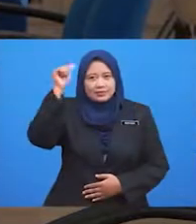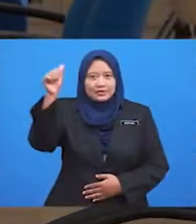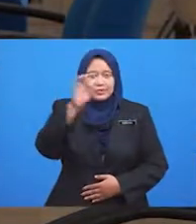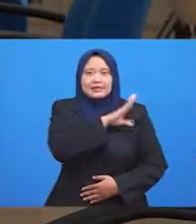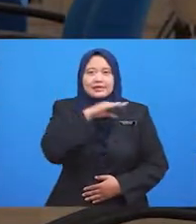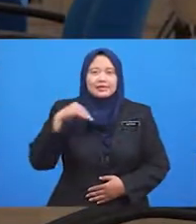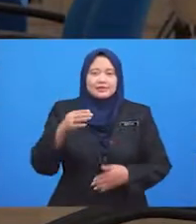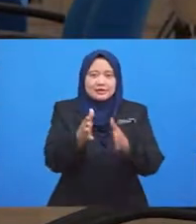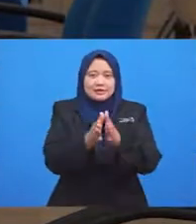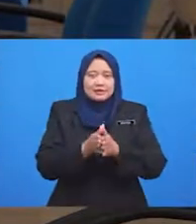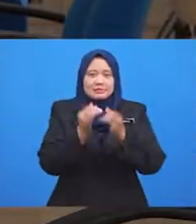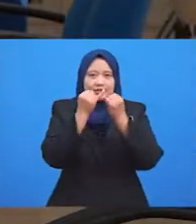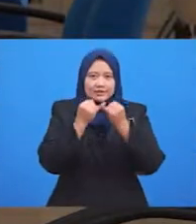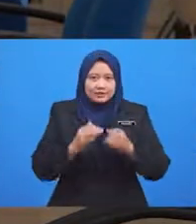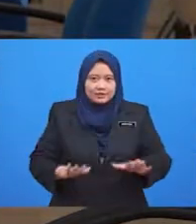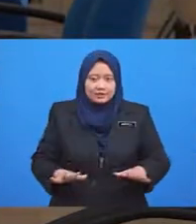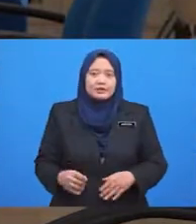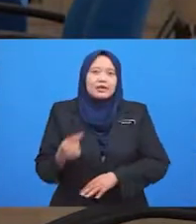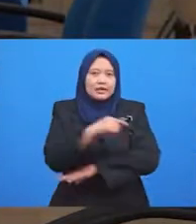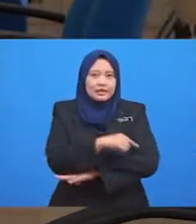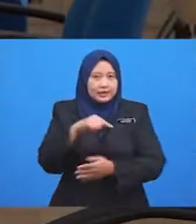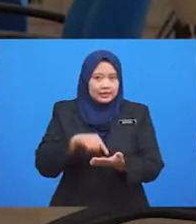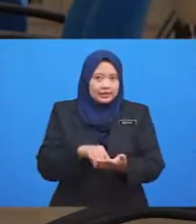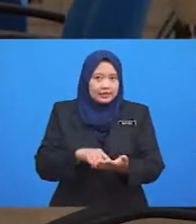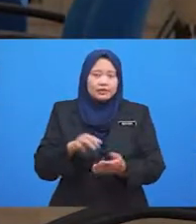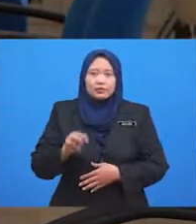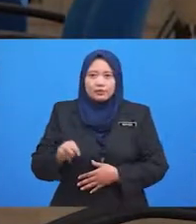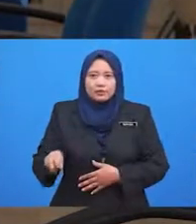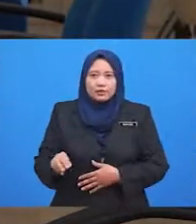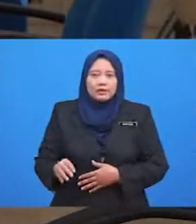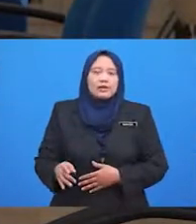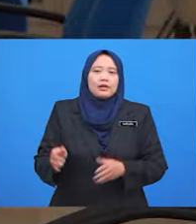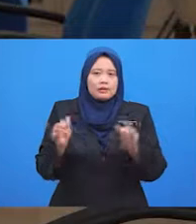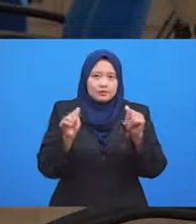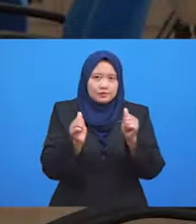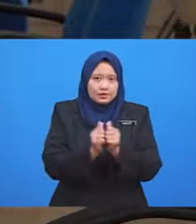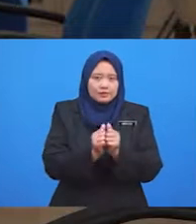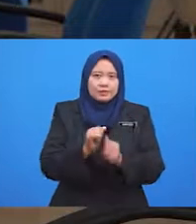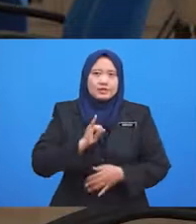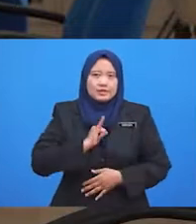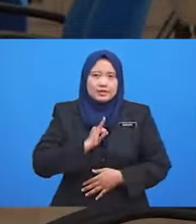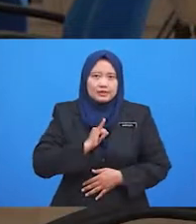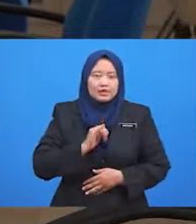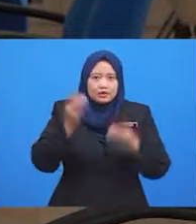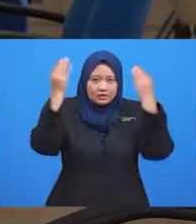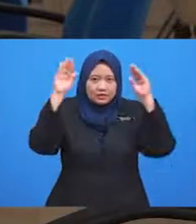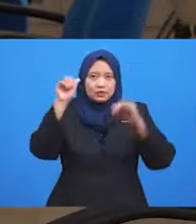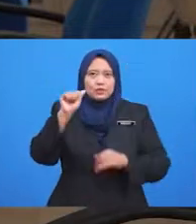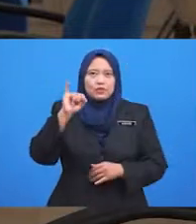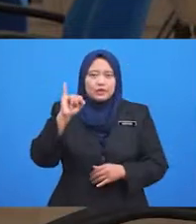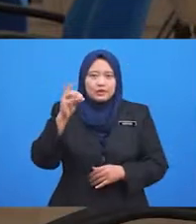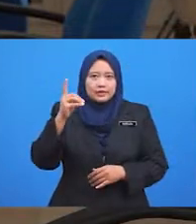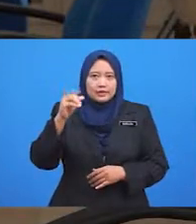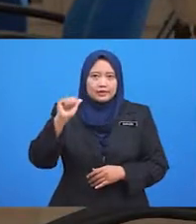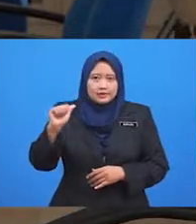Assalamualaikum dan salam sejahtera. Hari ini, para pelajar akan bersama dengan saya, Nur Aida Mohamad Rosli, pensyarah dari